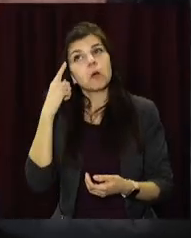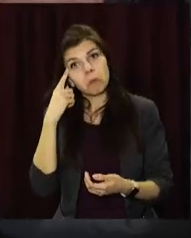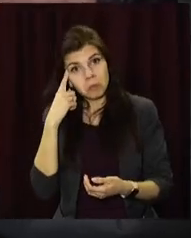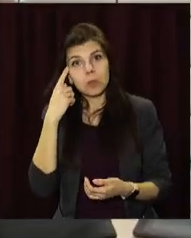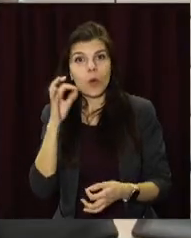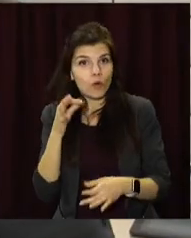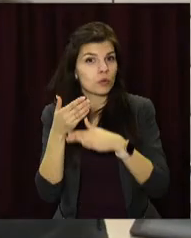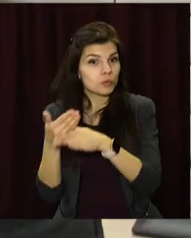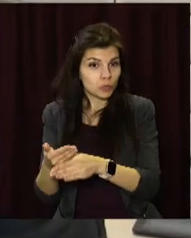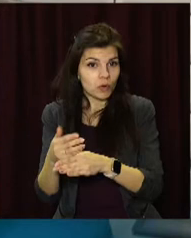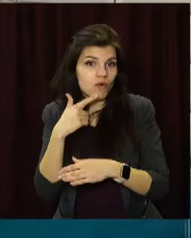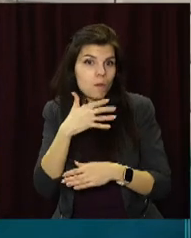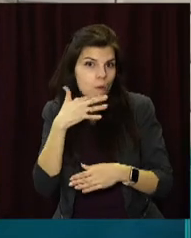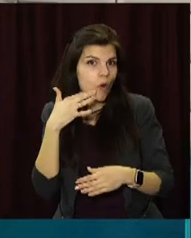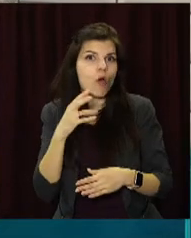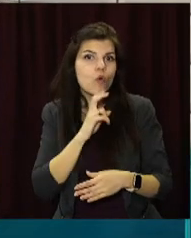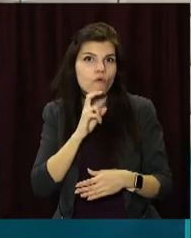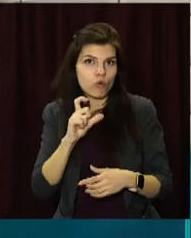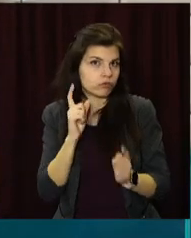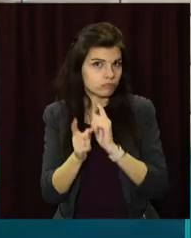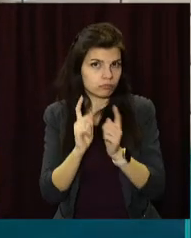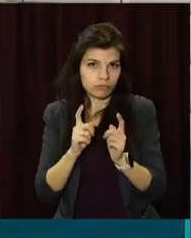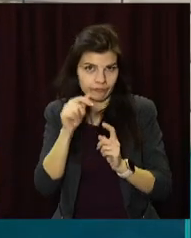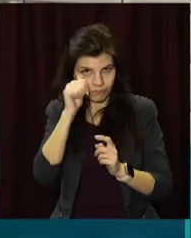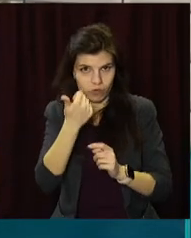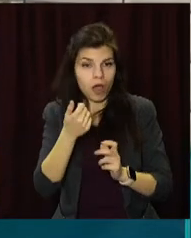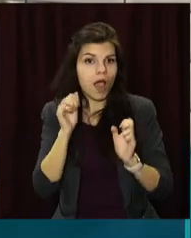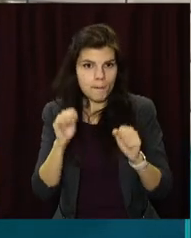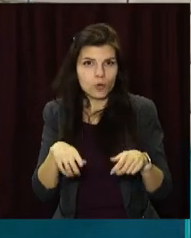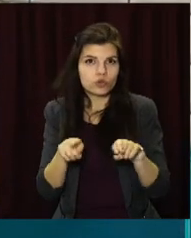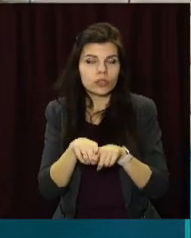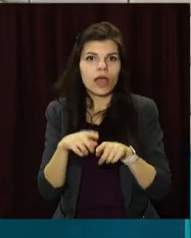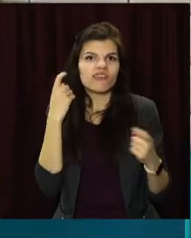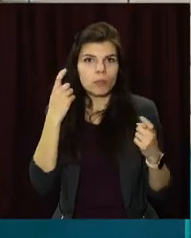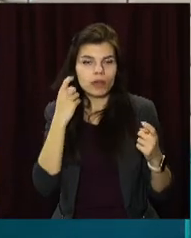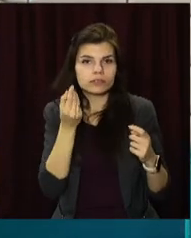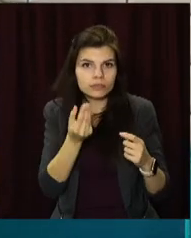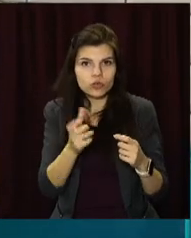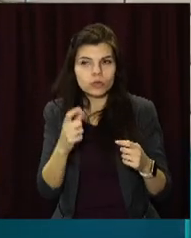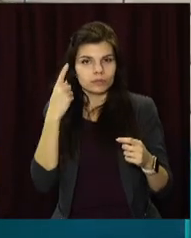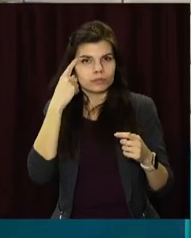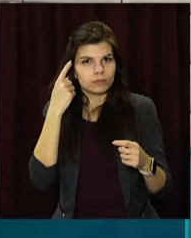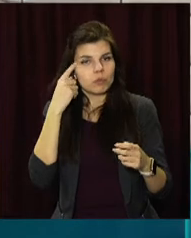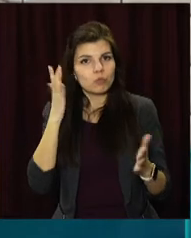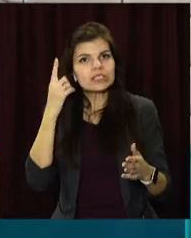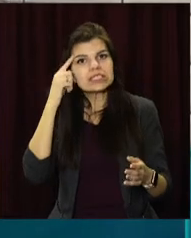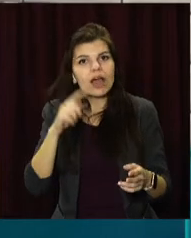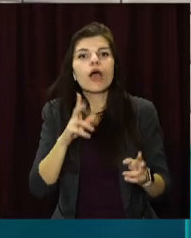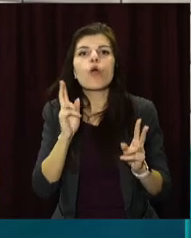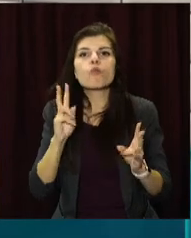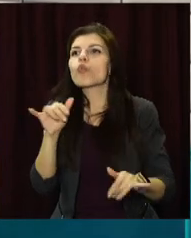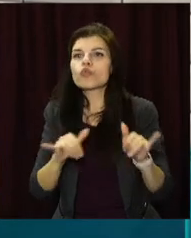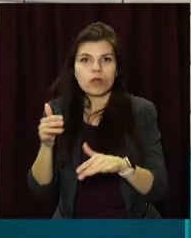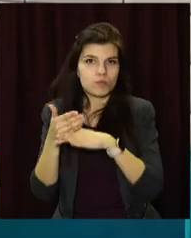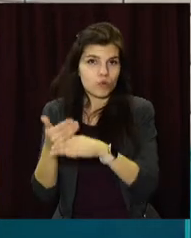про допомогу. Багато людей ходять пити кофе, а таким способом можна донести такий посил. І люди хотіли б знати, куди і кому допомагати.